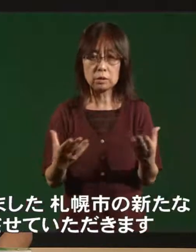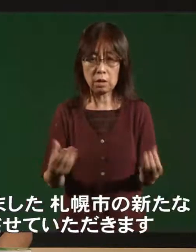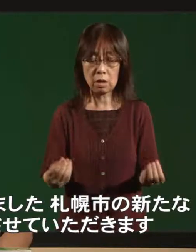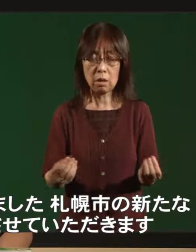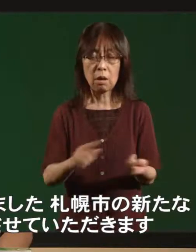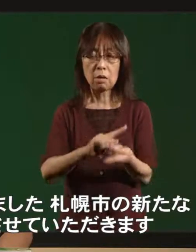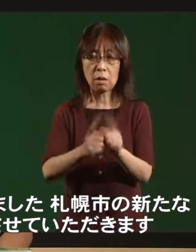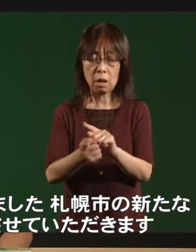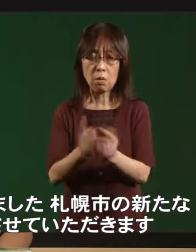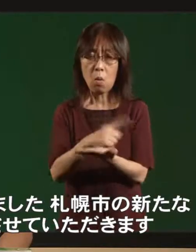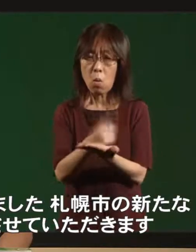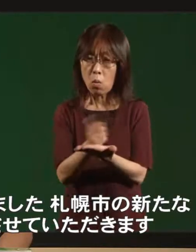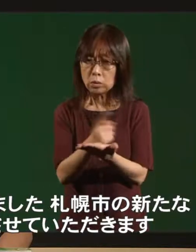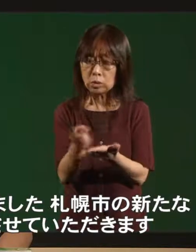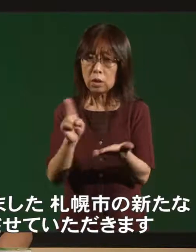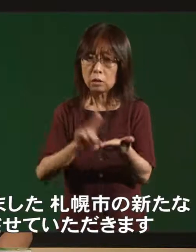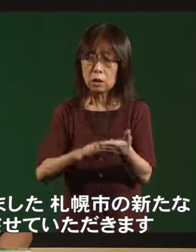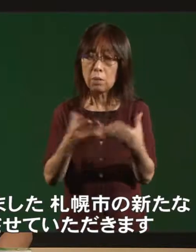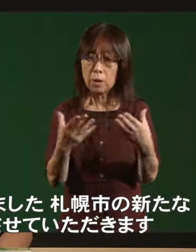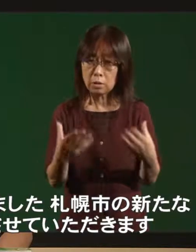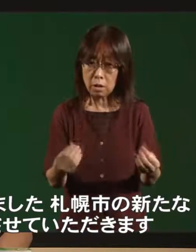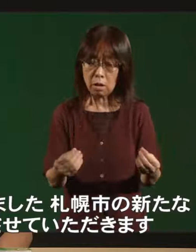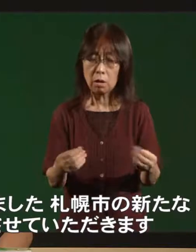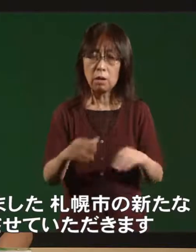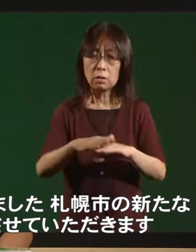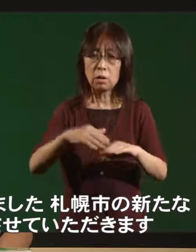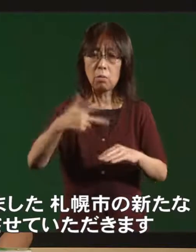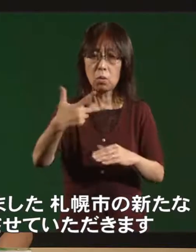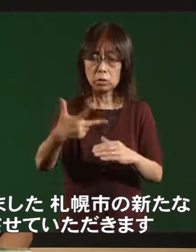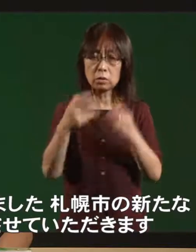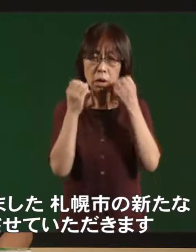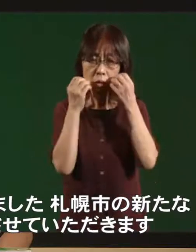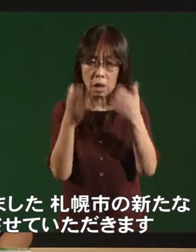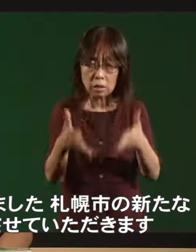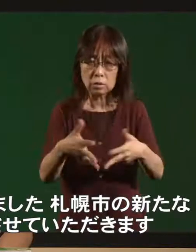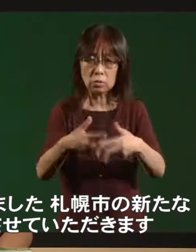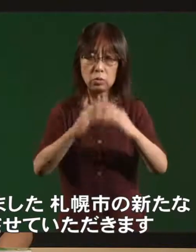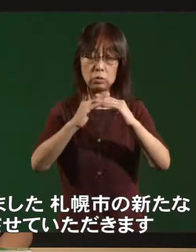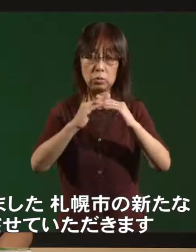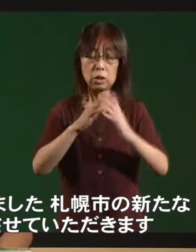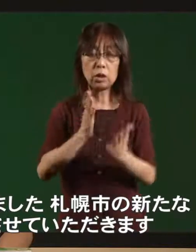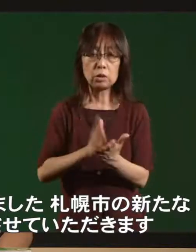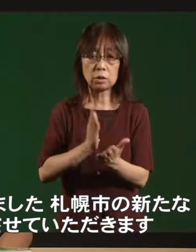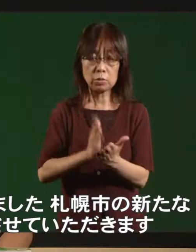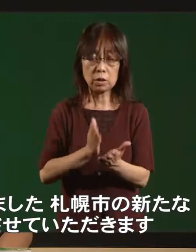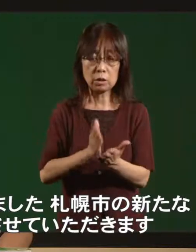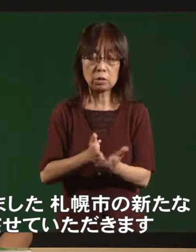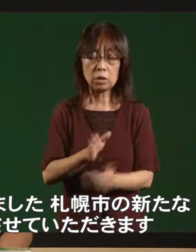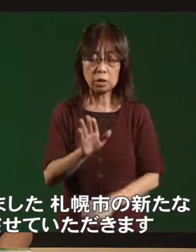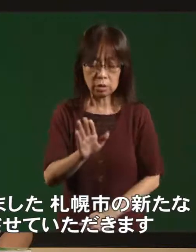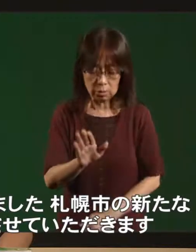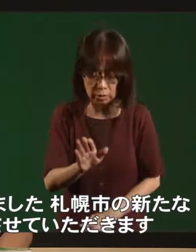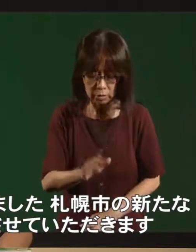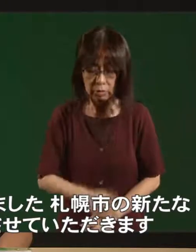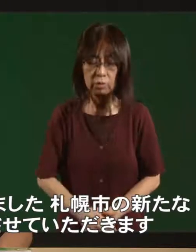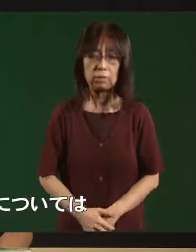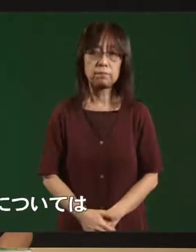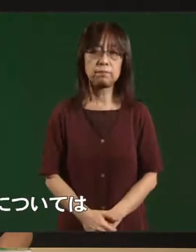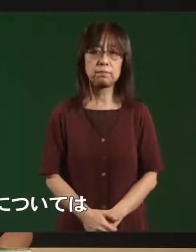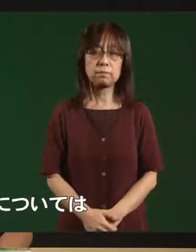方針で食べました札幌市の新たな取り組みについてご説明させていただきます